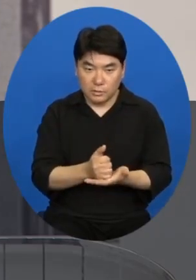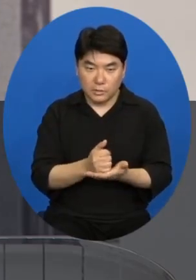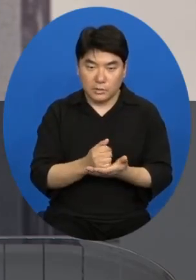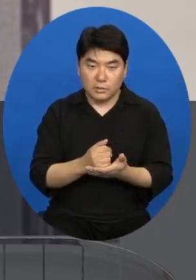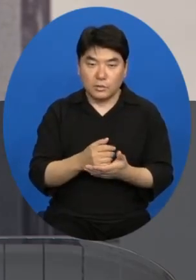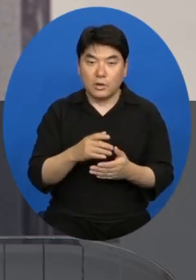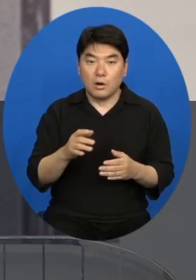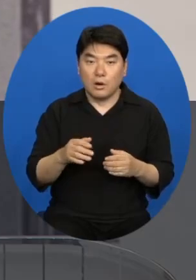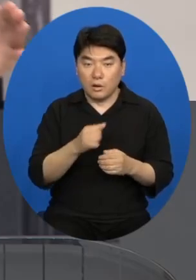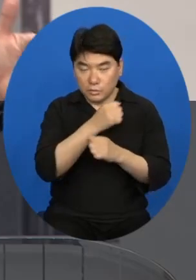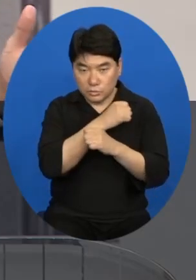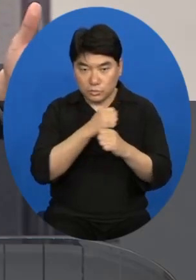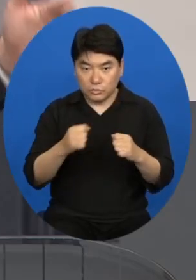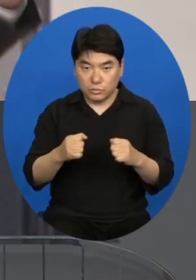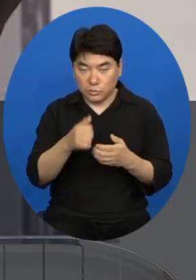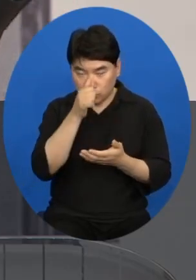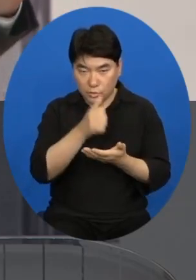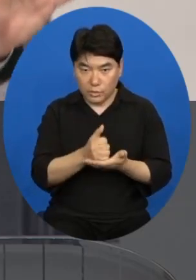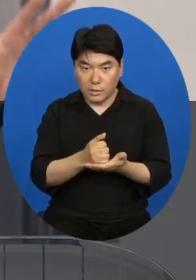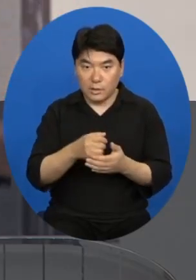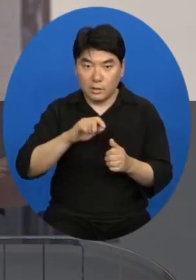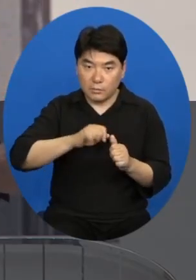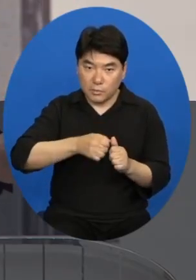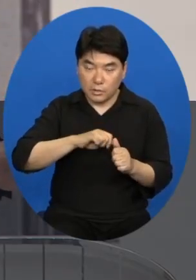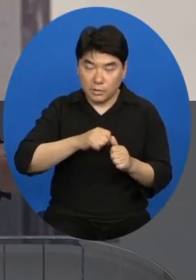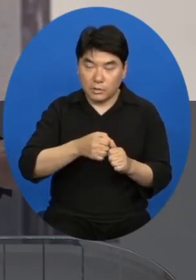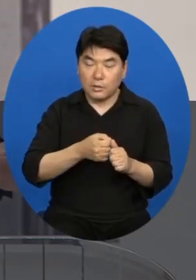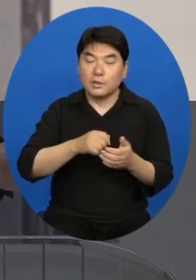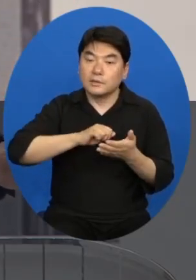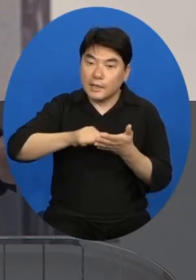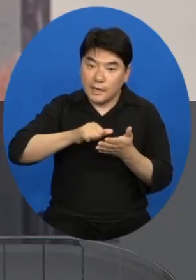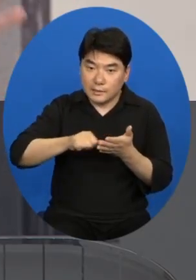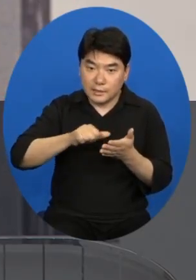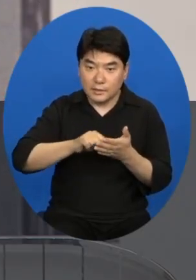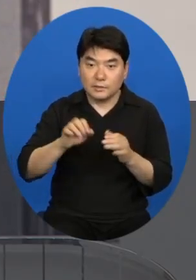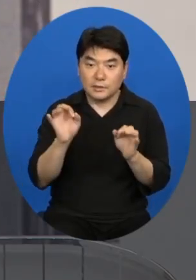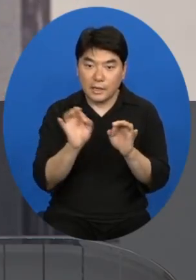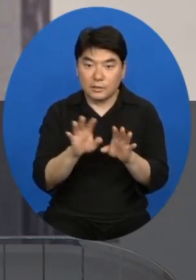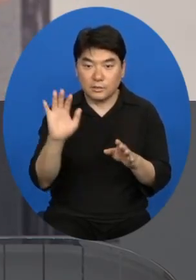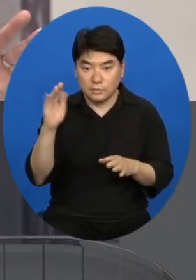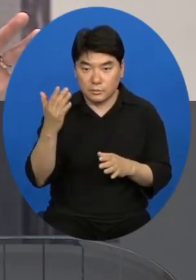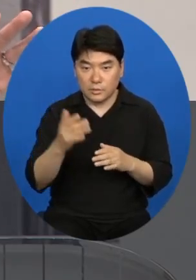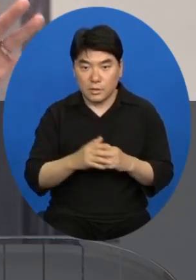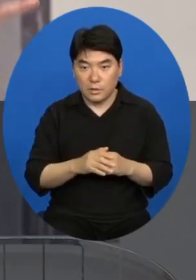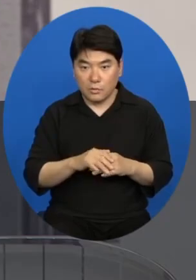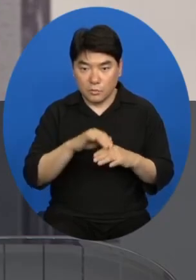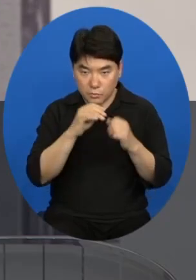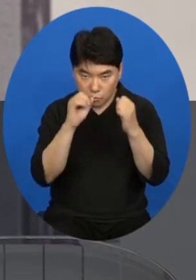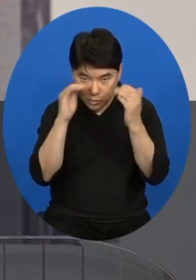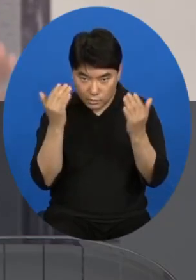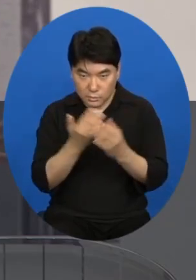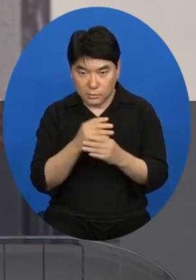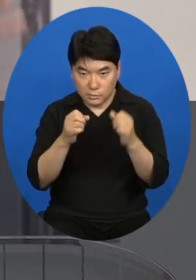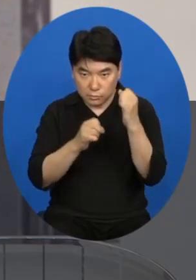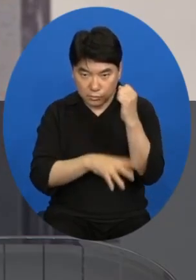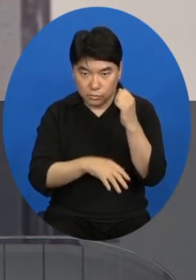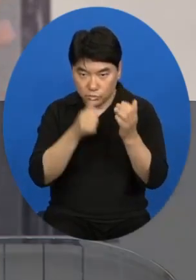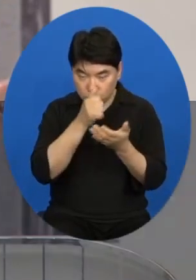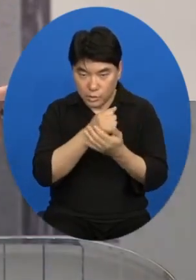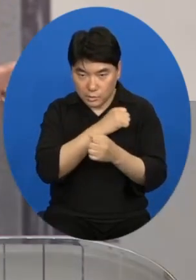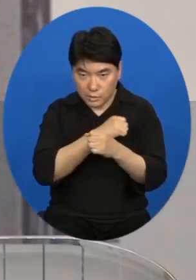형벌이 이제는 용서가 되고 완전히 지워진다는 얘기입니다. 완전히 근본적인